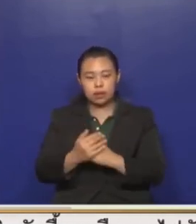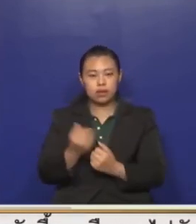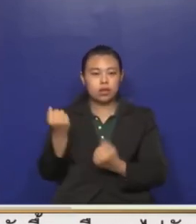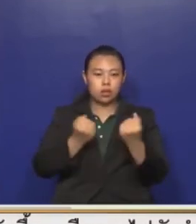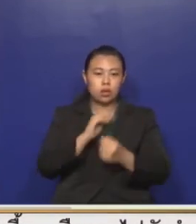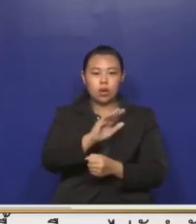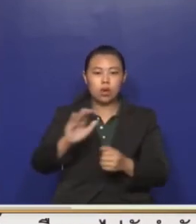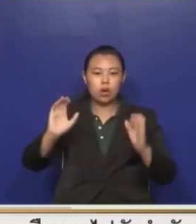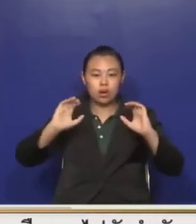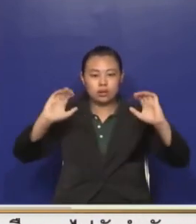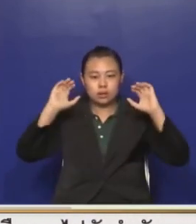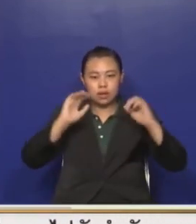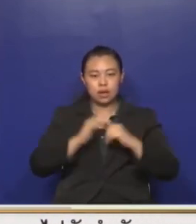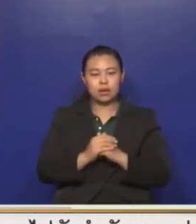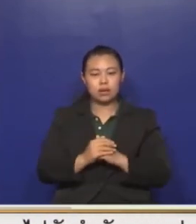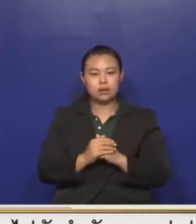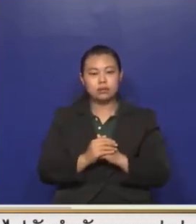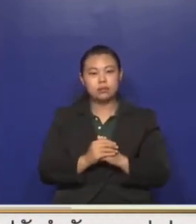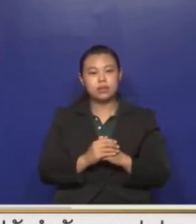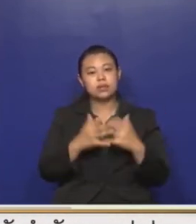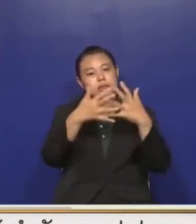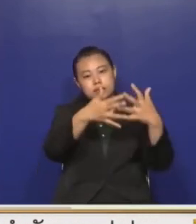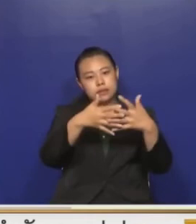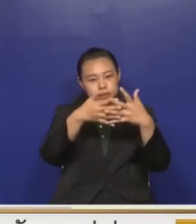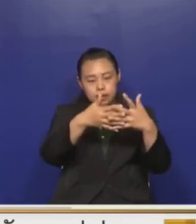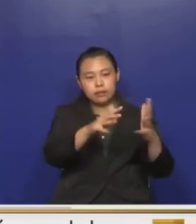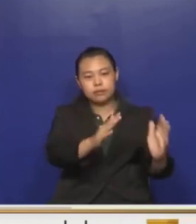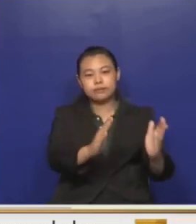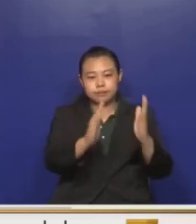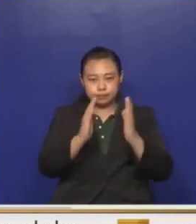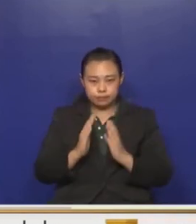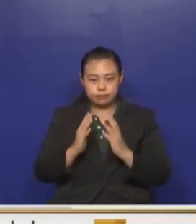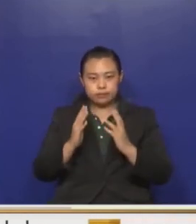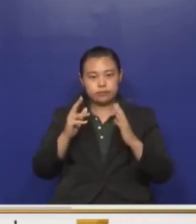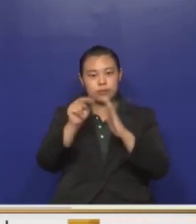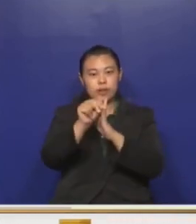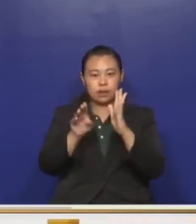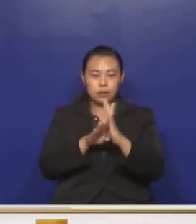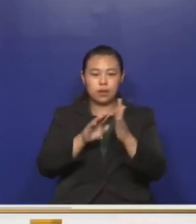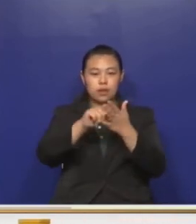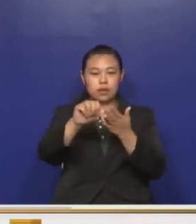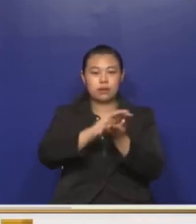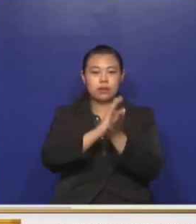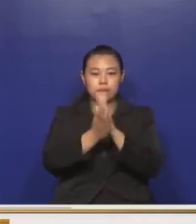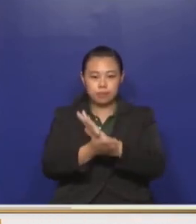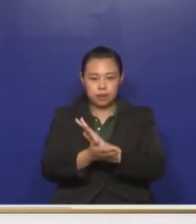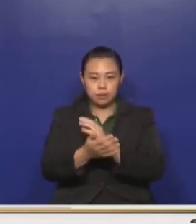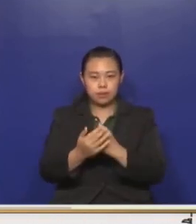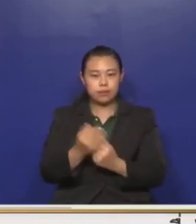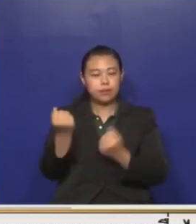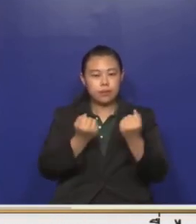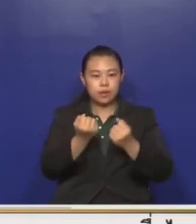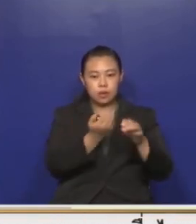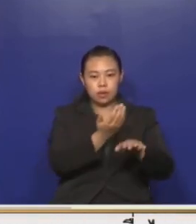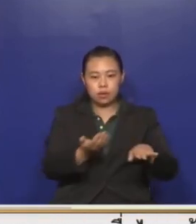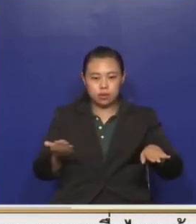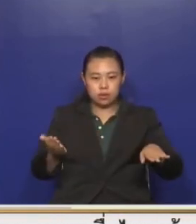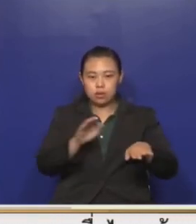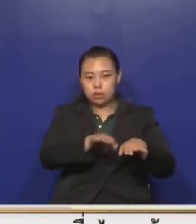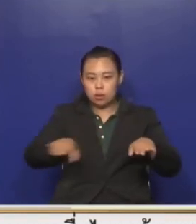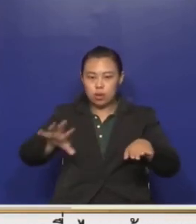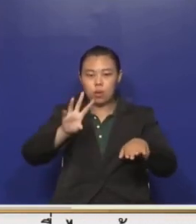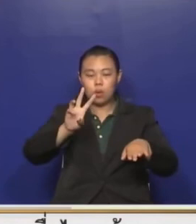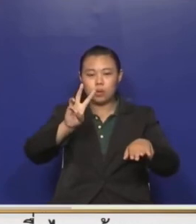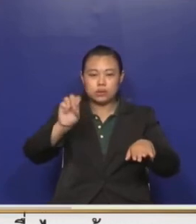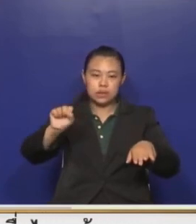Teshaki.สหรฬปรรานครั transpาโ Bidenั้นมี pressingobiรถของรัการตท 640,000 ขทประเทศ